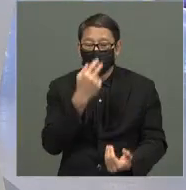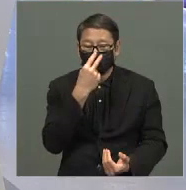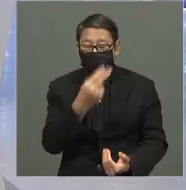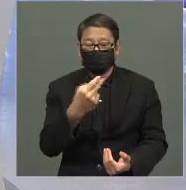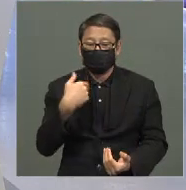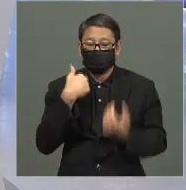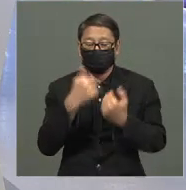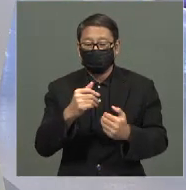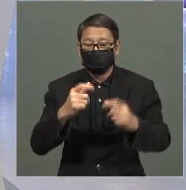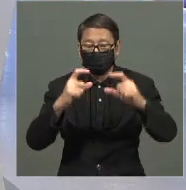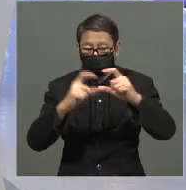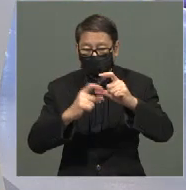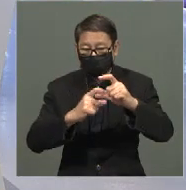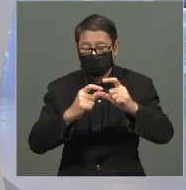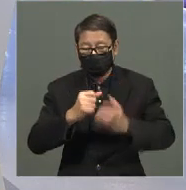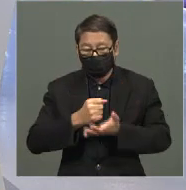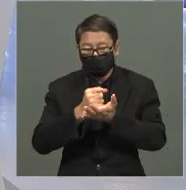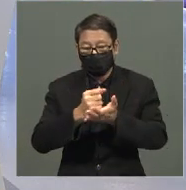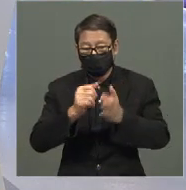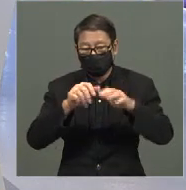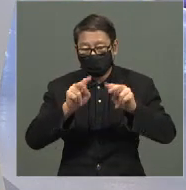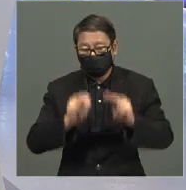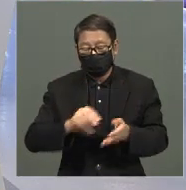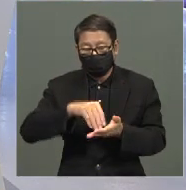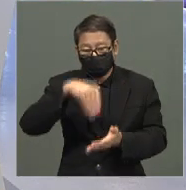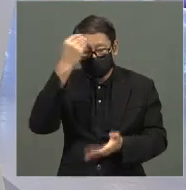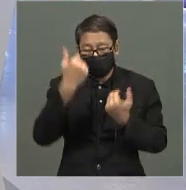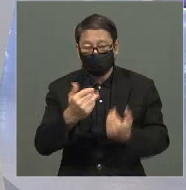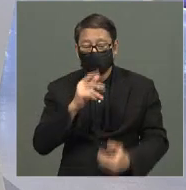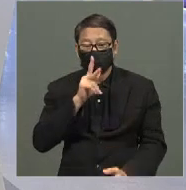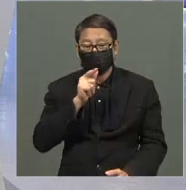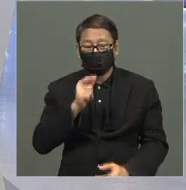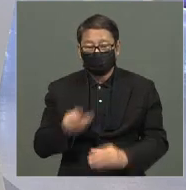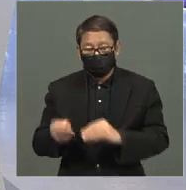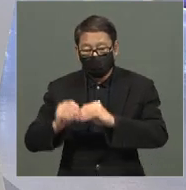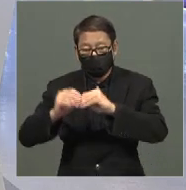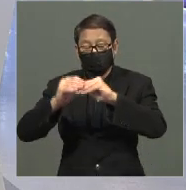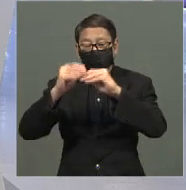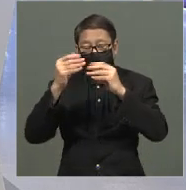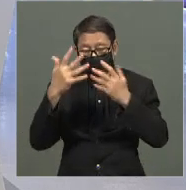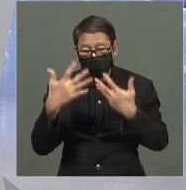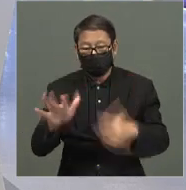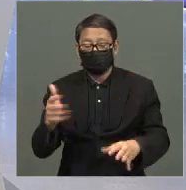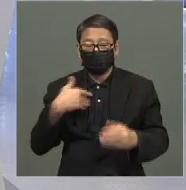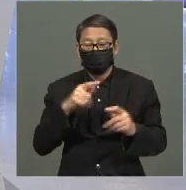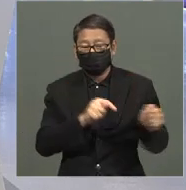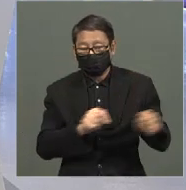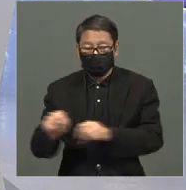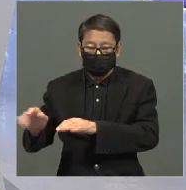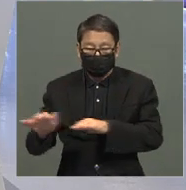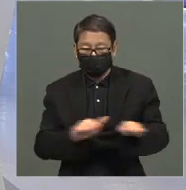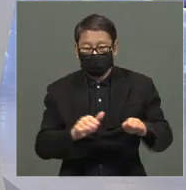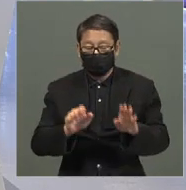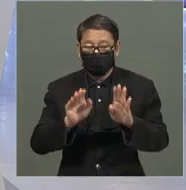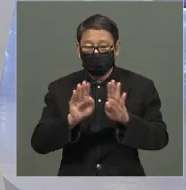มาดูการฉีดวัคซีนไฟเซอร์ให้กับเด็กๆนักเรียนนะคะก ค ็ ่ะ ตอนนี้มีความคืบหน้าไปมากแล้วเช่นเดียวกันนะคะเพื่อที่จะเตรียมความพร้อมส